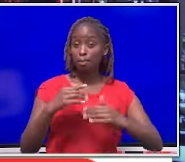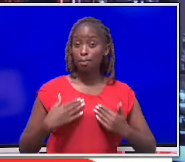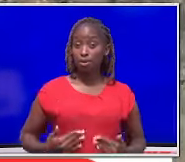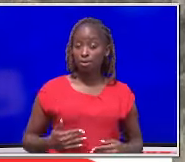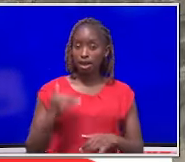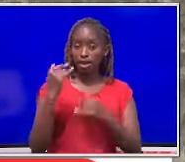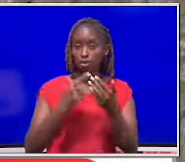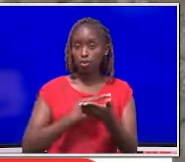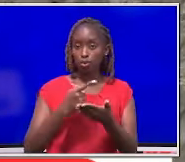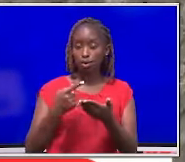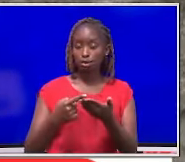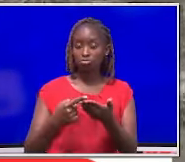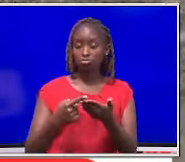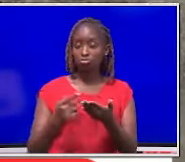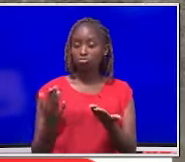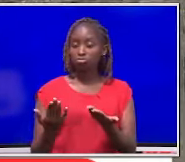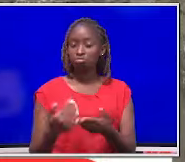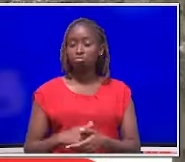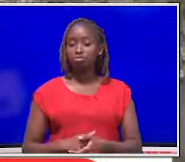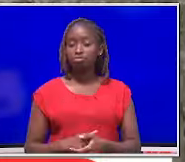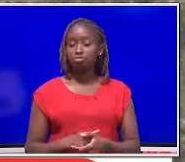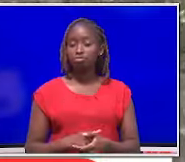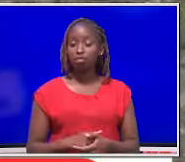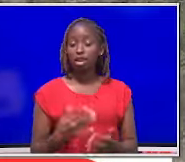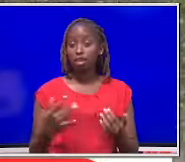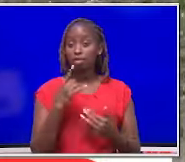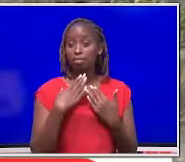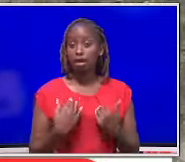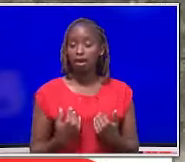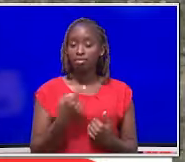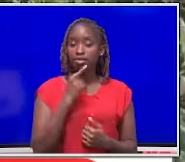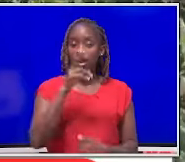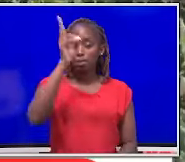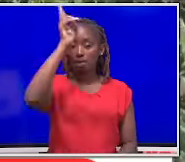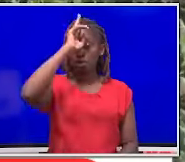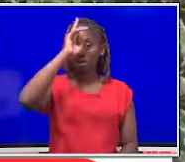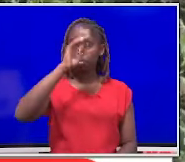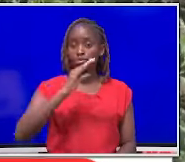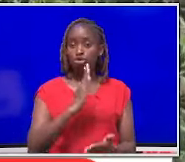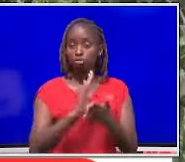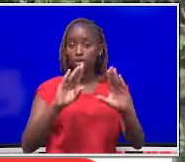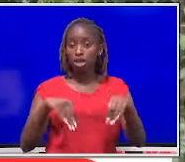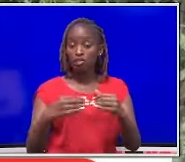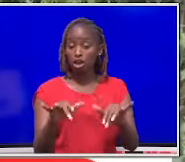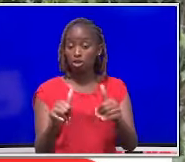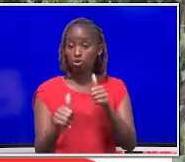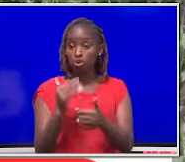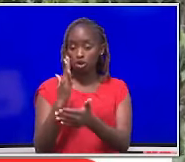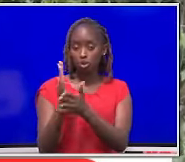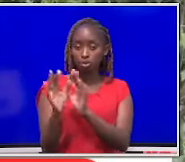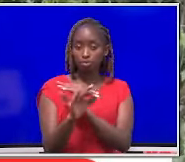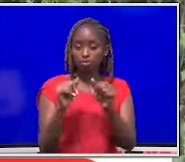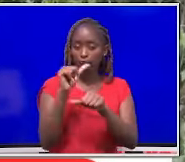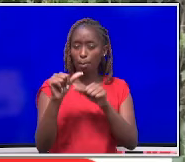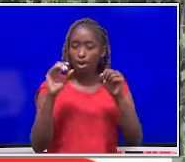jana. Wanaoendesha shughuli hiyo wamelaumu maafisa wa polisi kwa kutoa taarifa zisizo za kweli kuhusu idadi